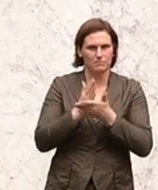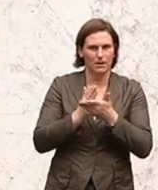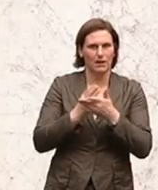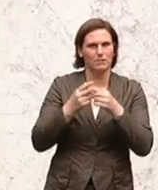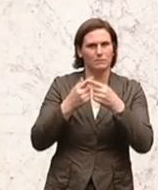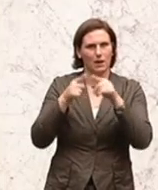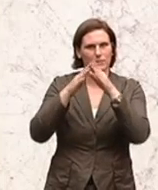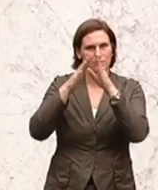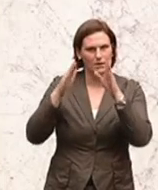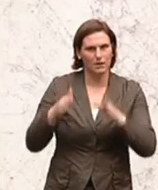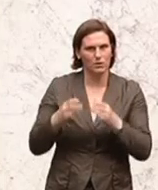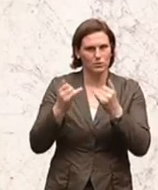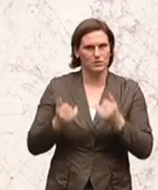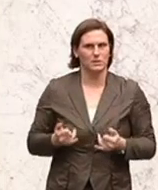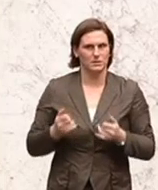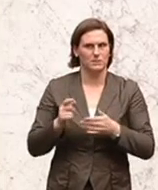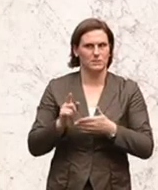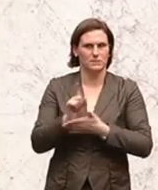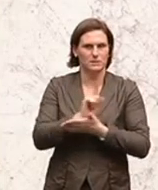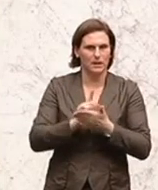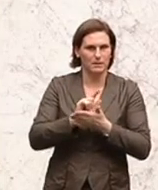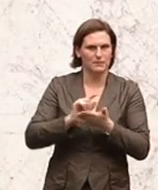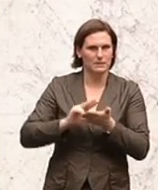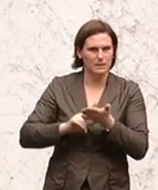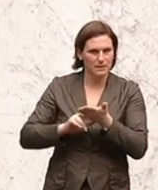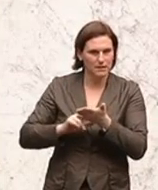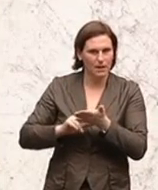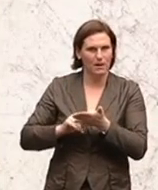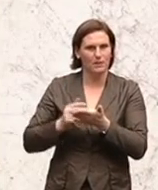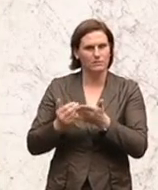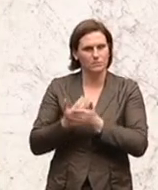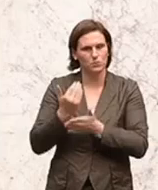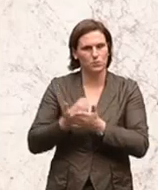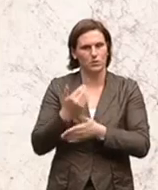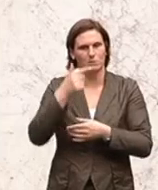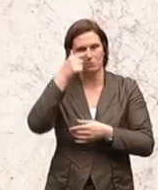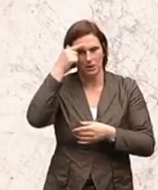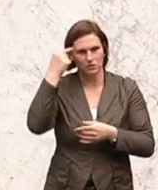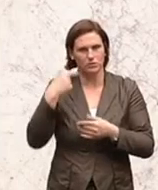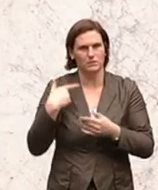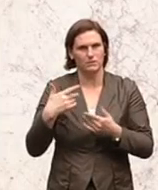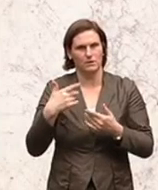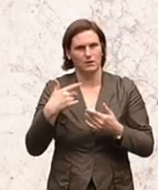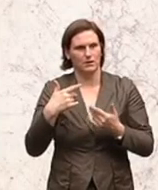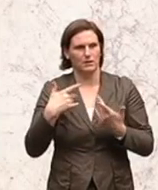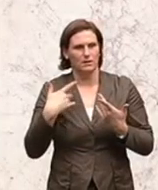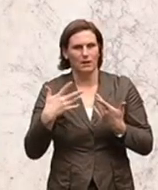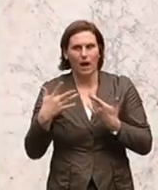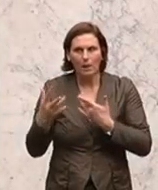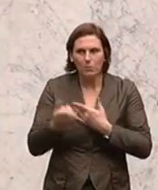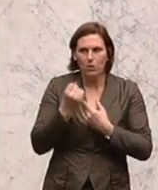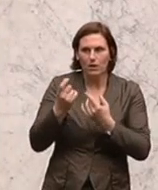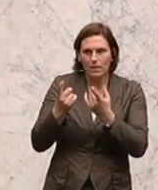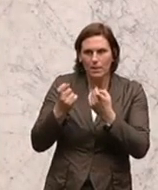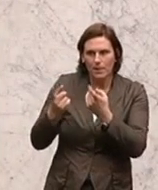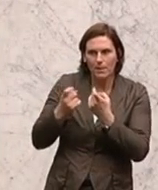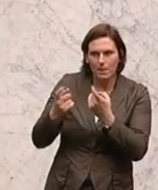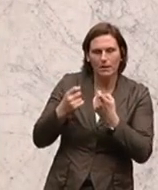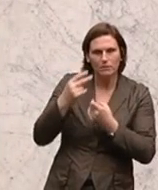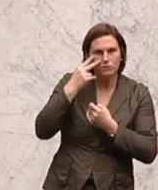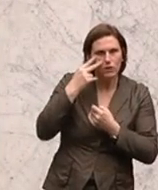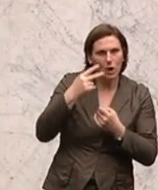Euro auseinandergesetzt haben, die auch eine wesentlich größere Fläche vorgesehen haben,